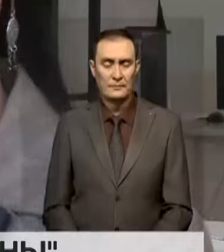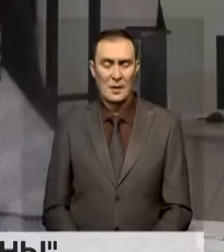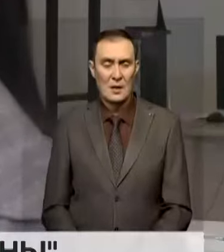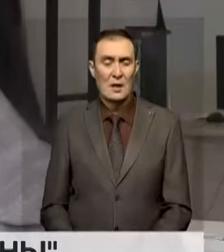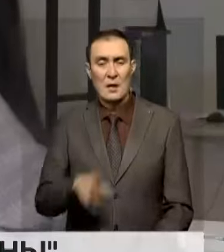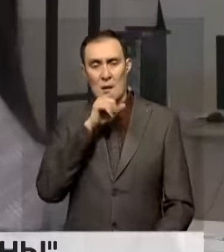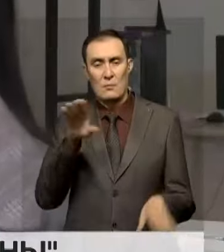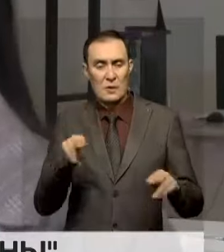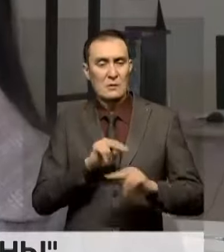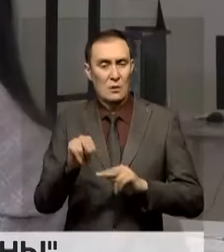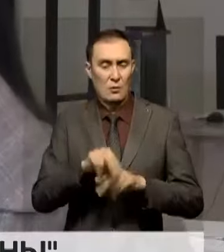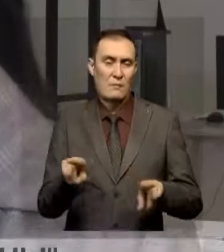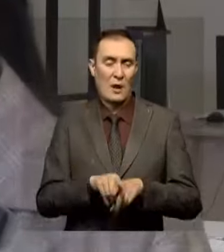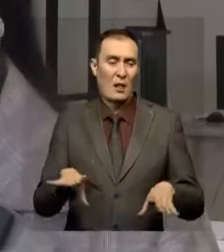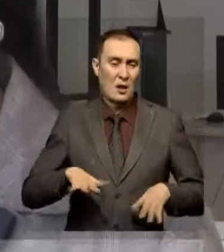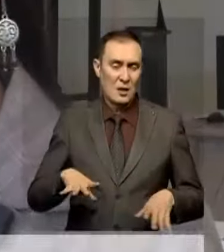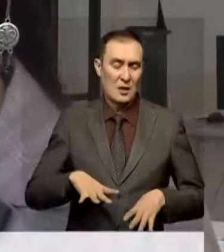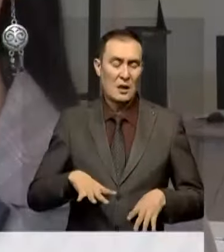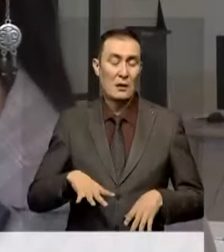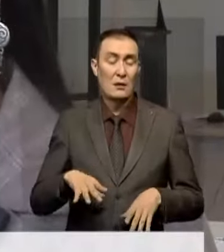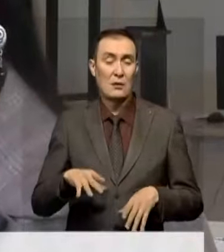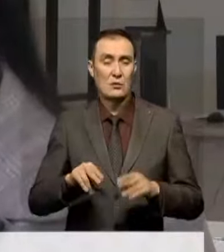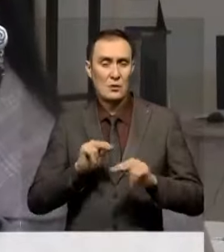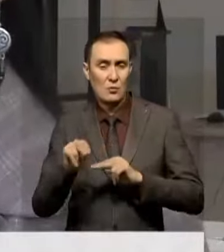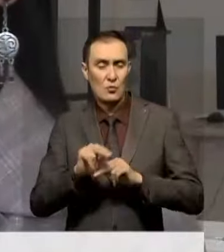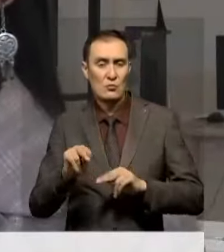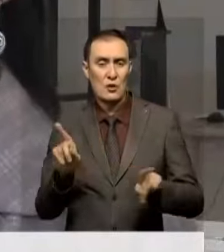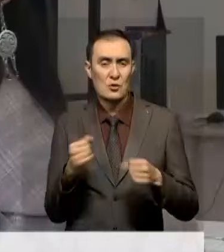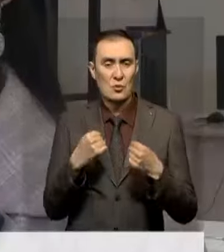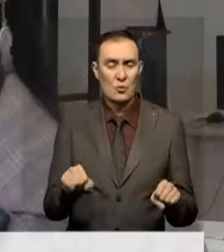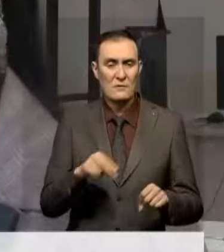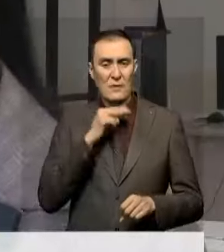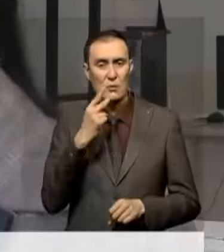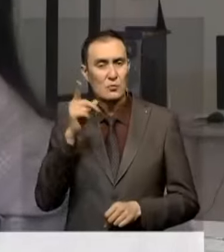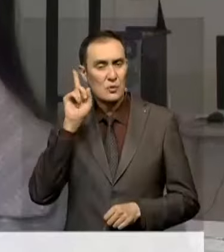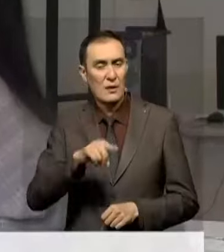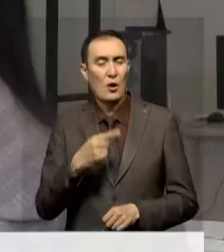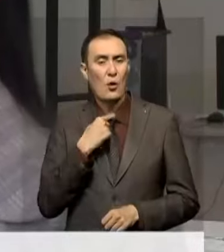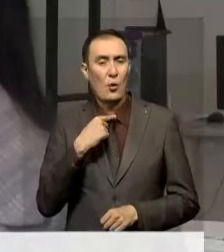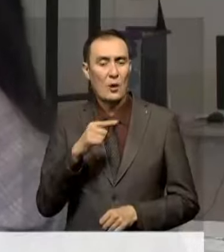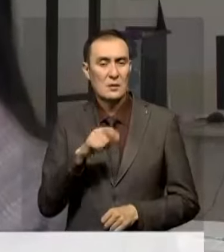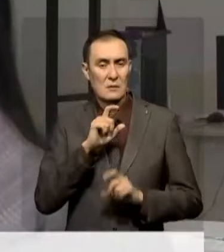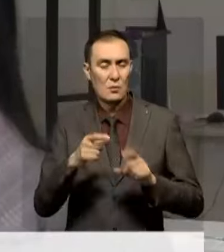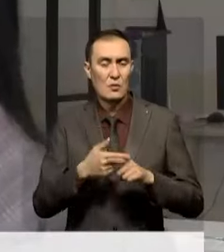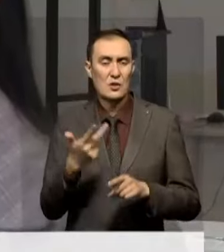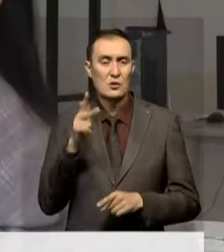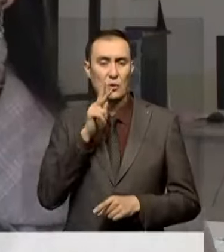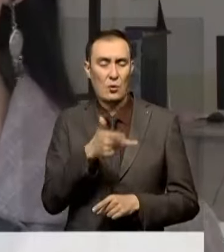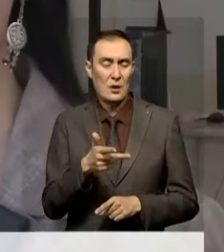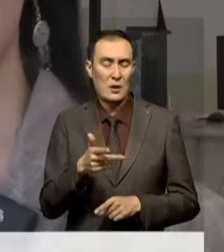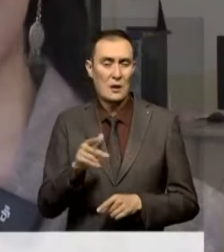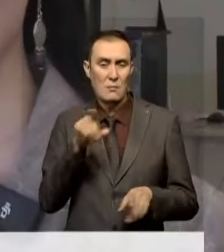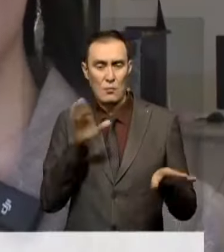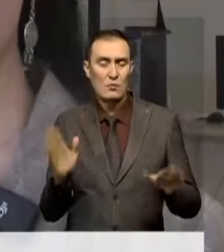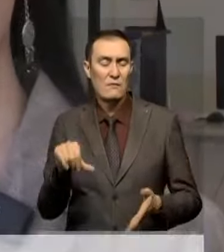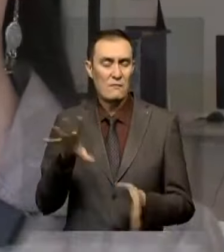Птиц мы готовим так же, как готовят лошадей от бега. Тренируем на скорость, внимание, учим узнавать голос хозяина. Сейчас у меня 3-летний беркут. Мы будем